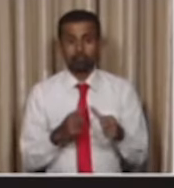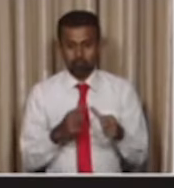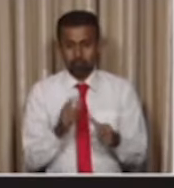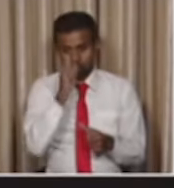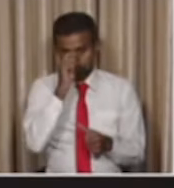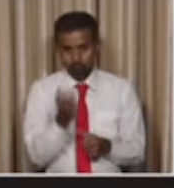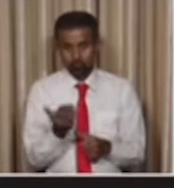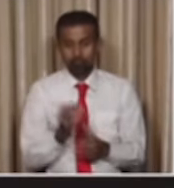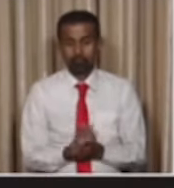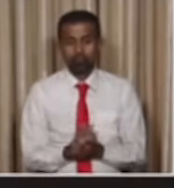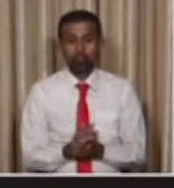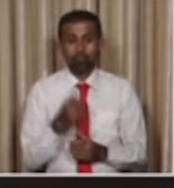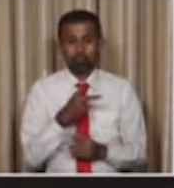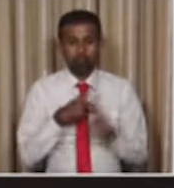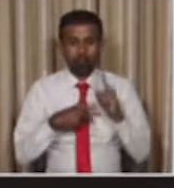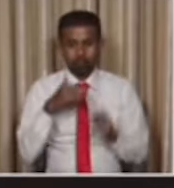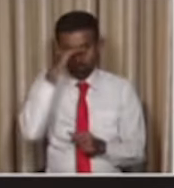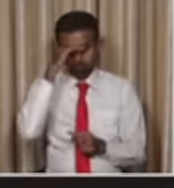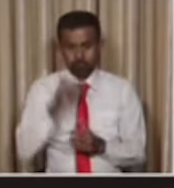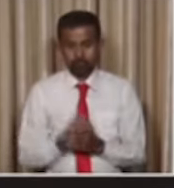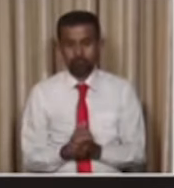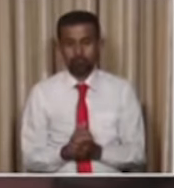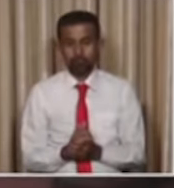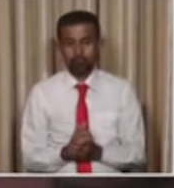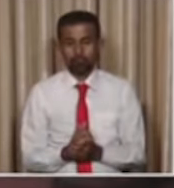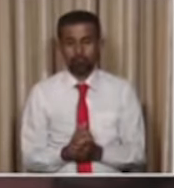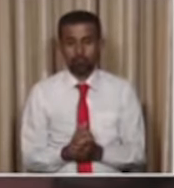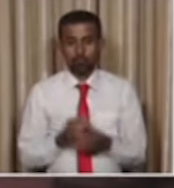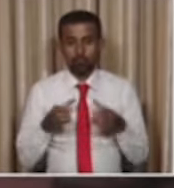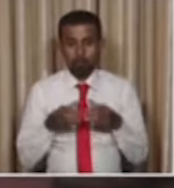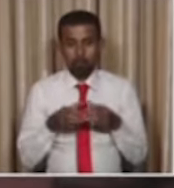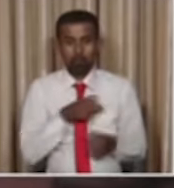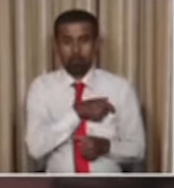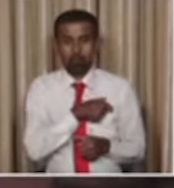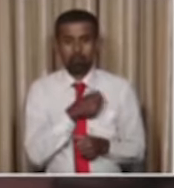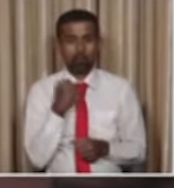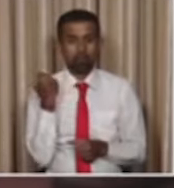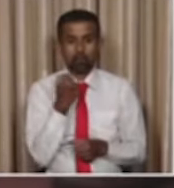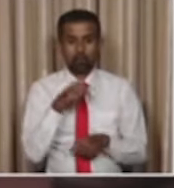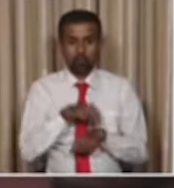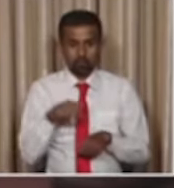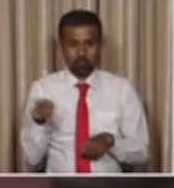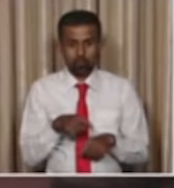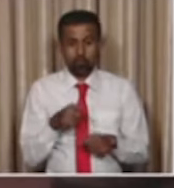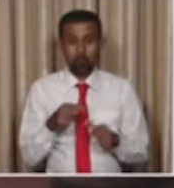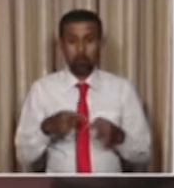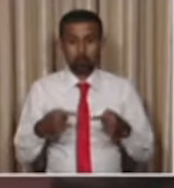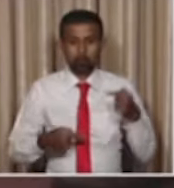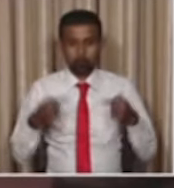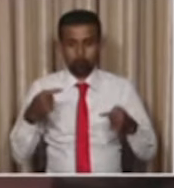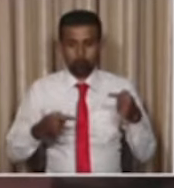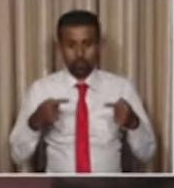තියෙනවා. ඔව්. ගරු නියෝජක තානායකතුමනි, පක්ෂ නායක රැස්වීමේදී අද දිනේදී මේ 50 විවාදයට